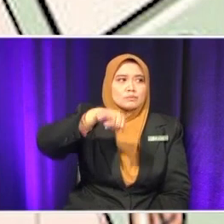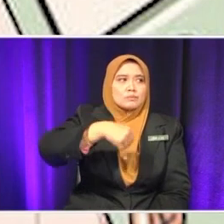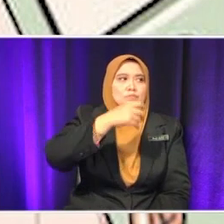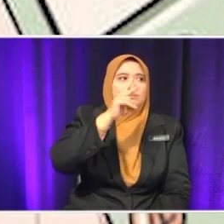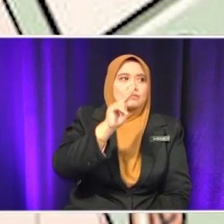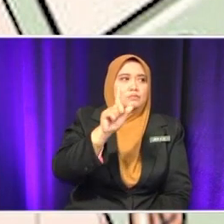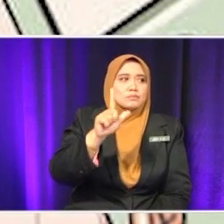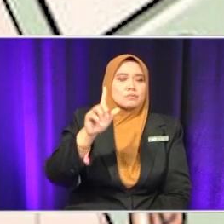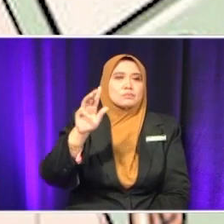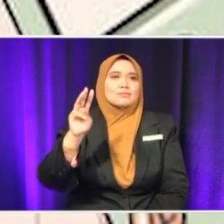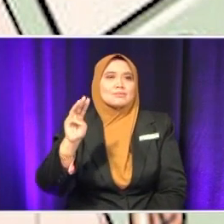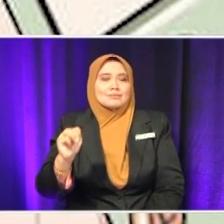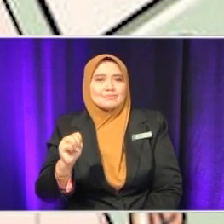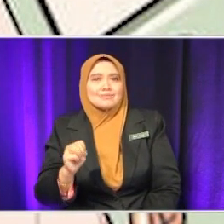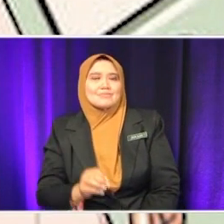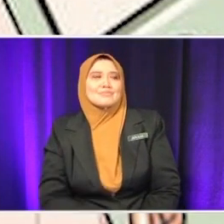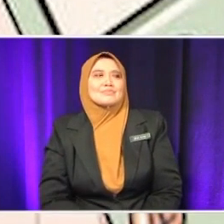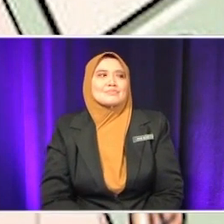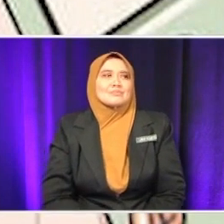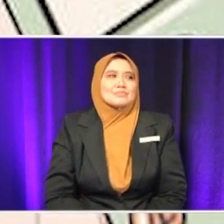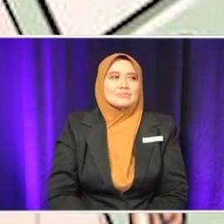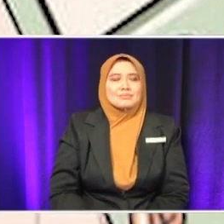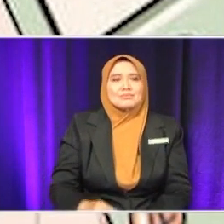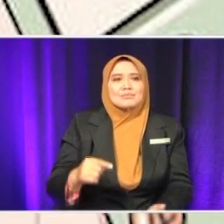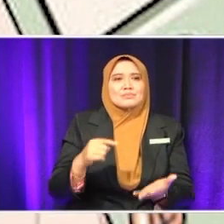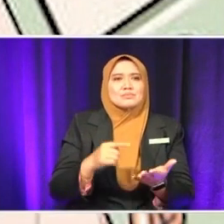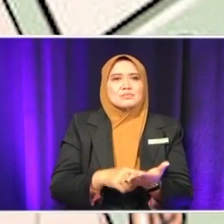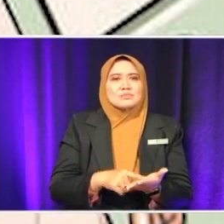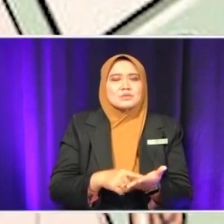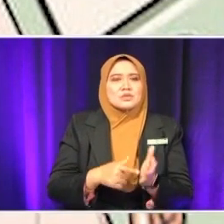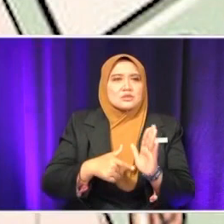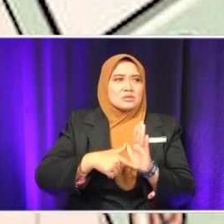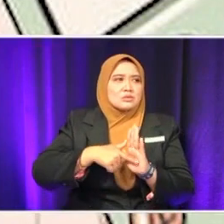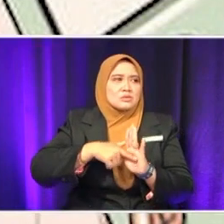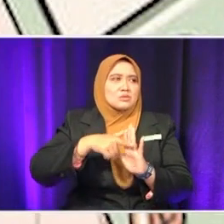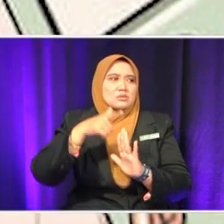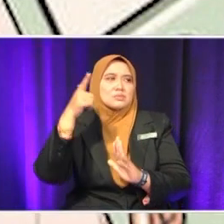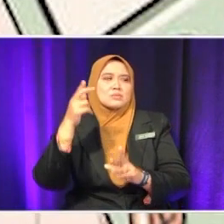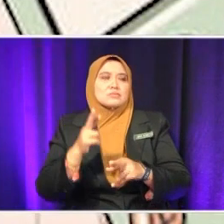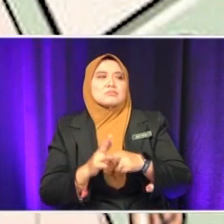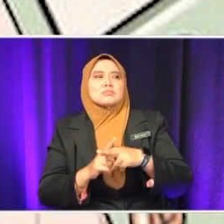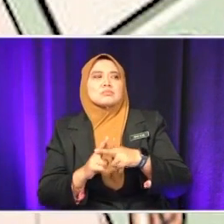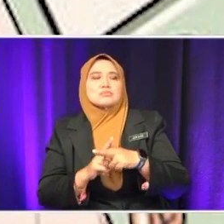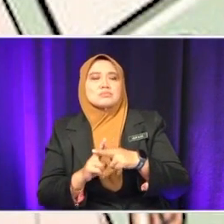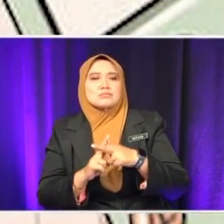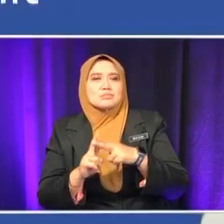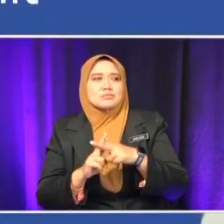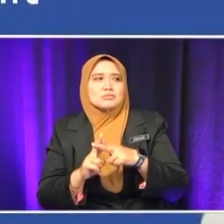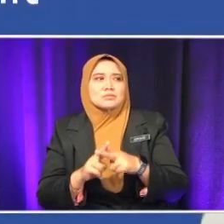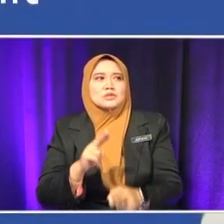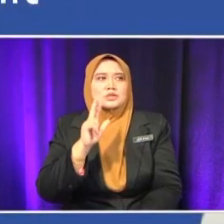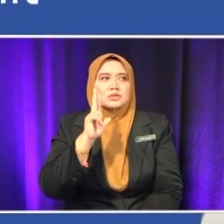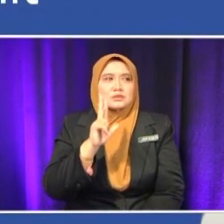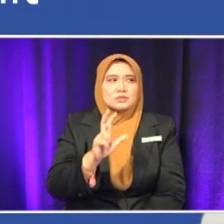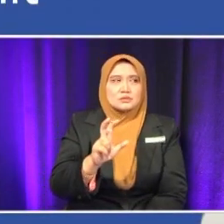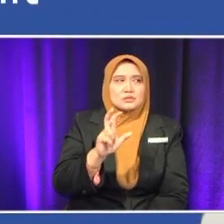JKLM. JKLM. Wah, dah tentu. Kita mesti nak masa penerbangan yang lebih singkat. Betul. Jadi 355 minit kita